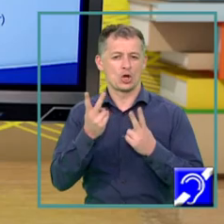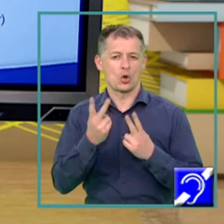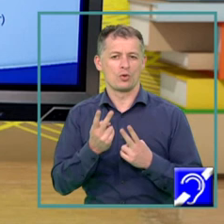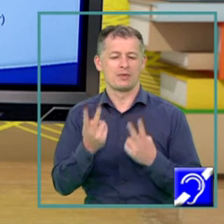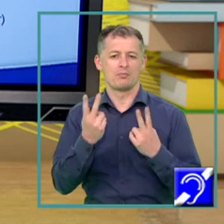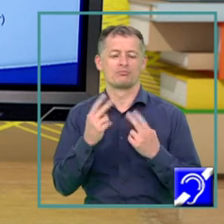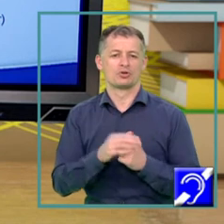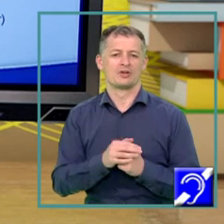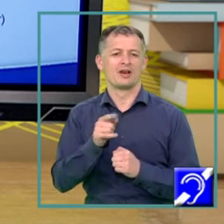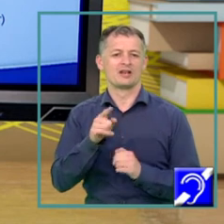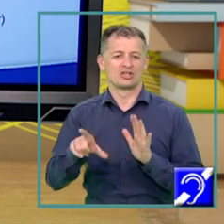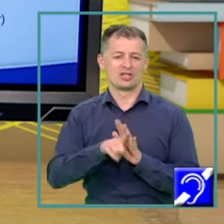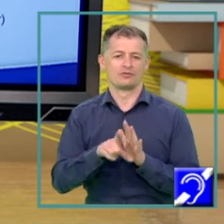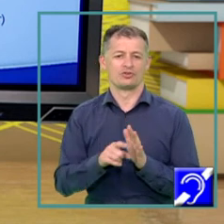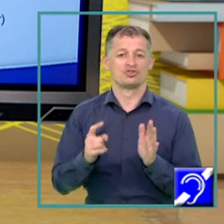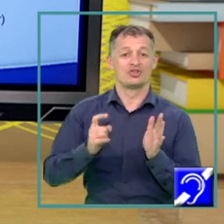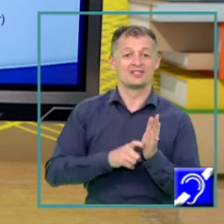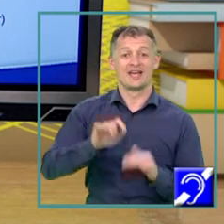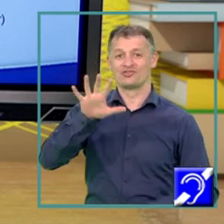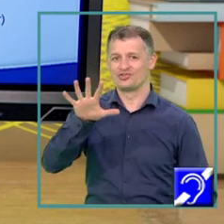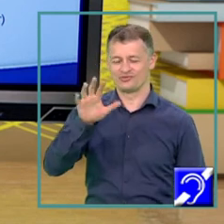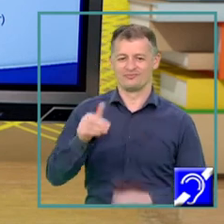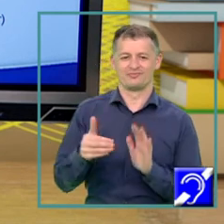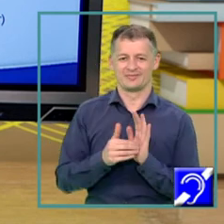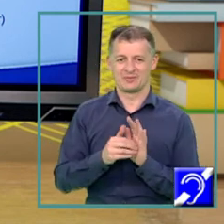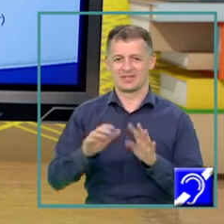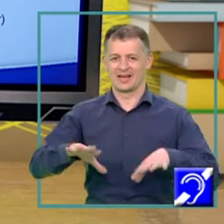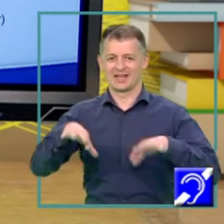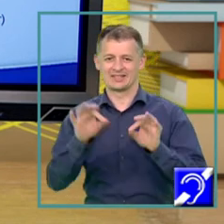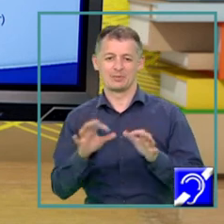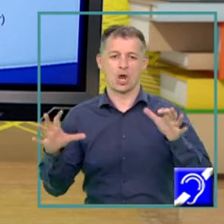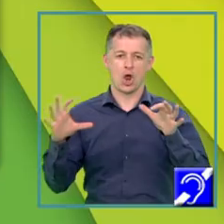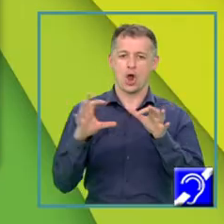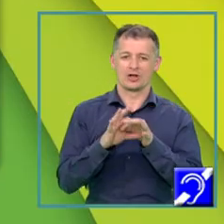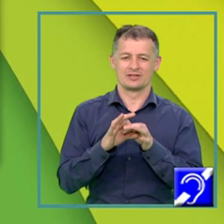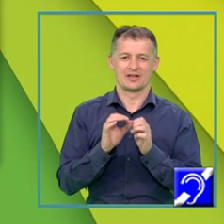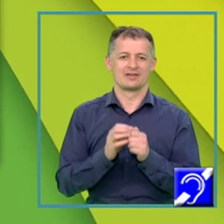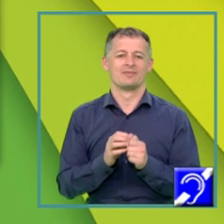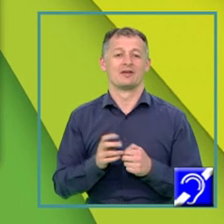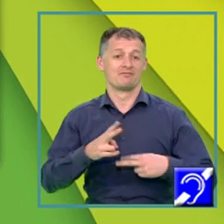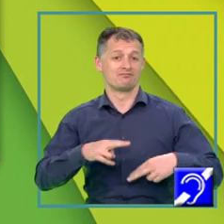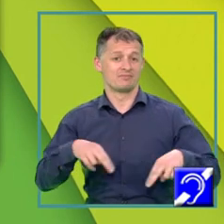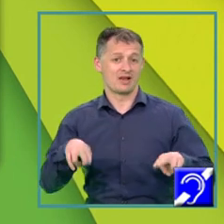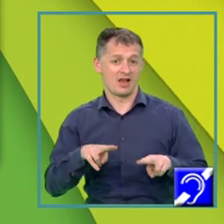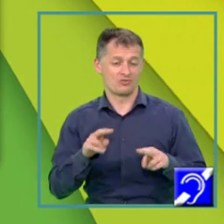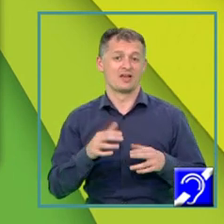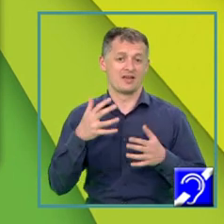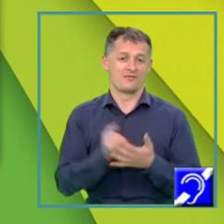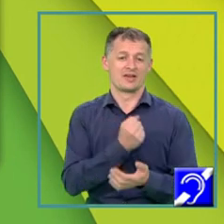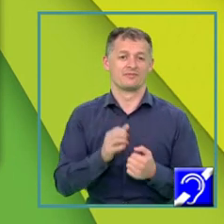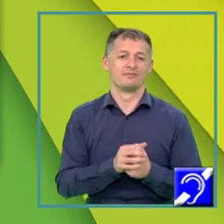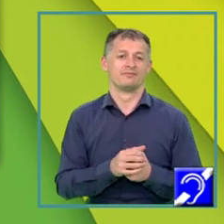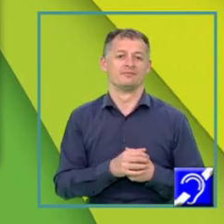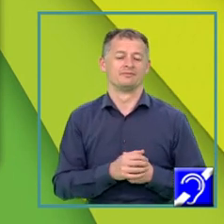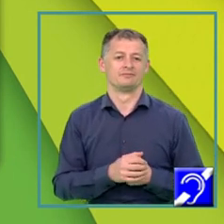legislativului. Cerința 5, vă aduceți aminte, trebuie să regăsim o relație cauză-efect stabilită între două informații